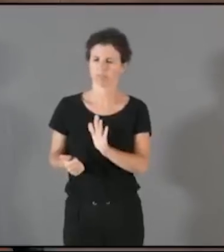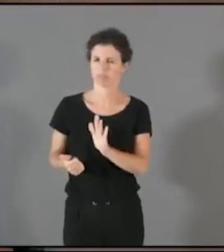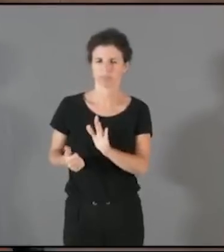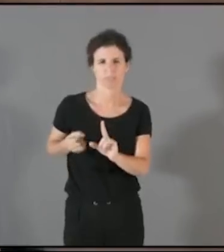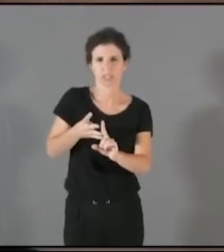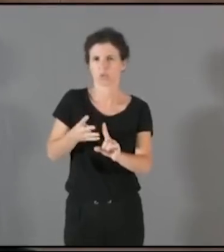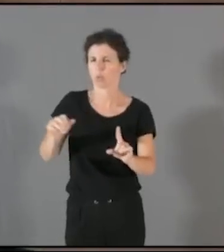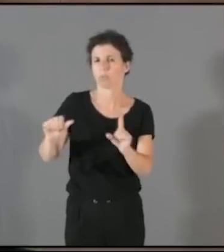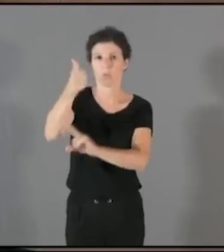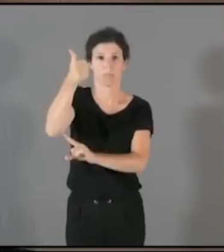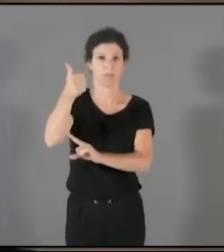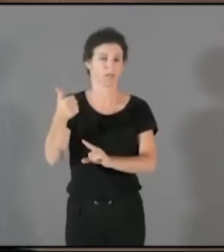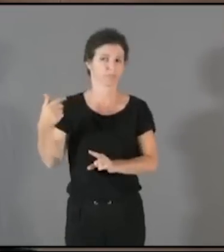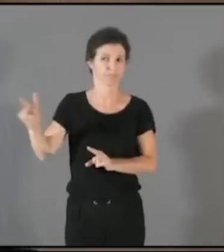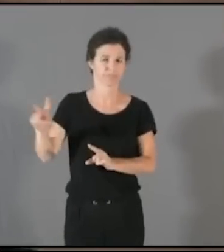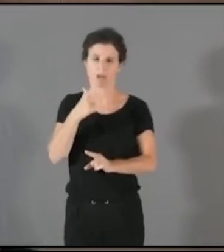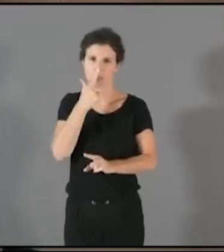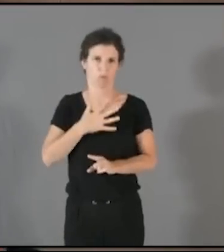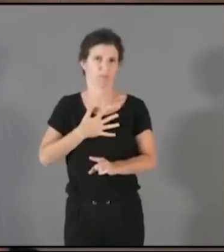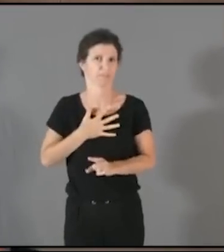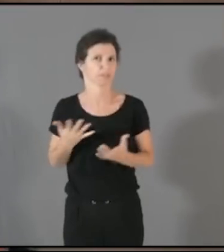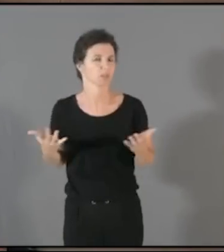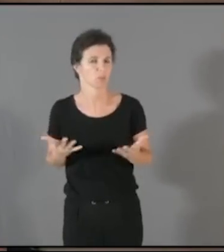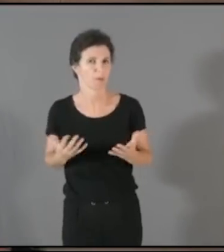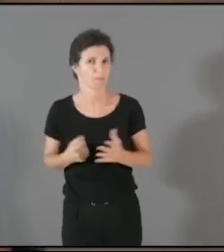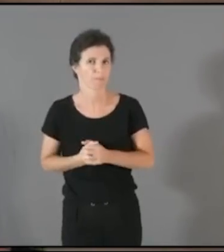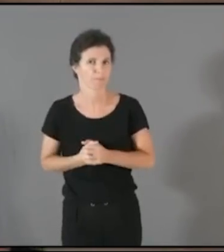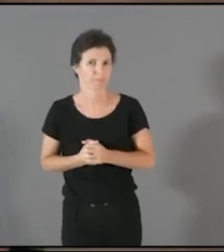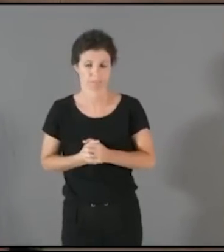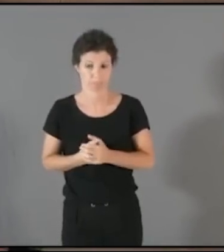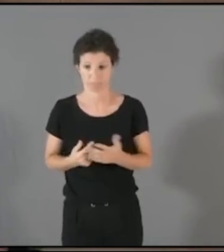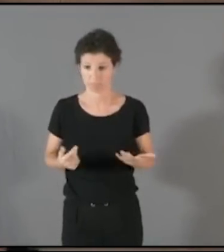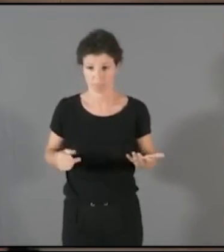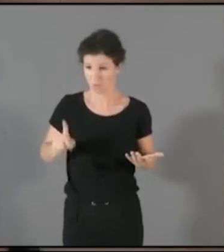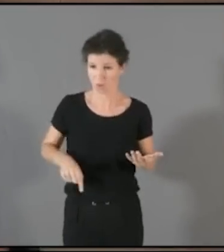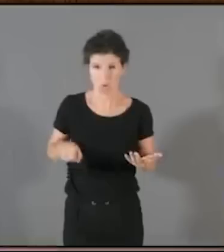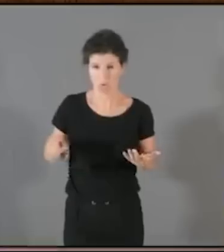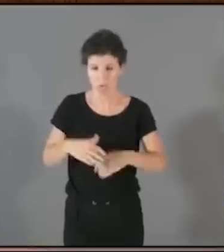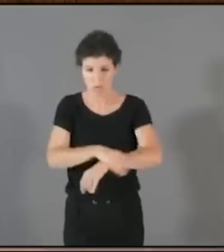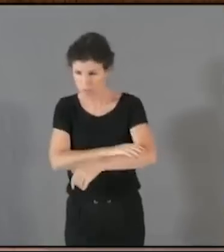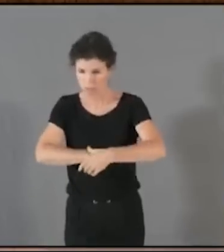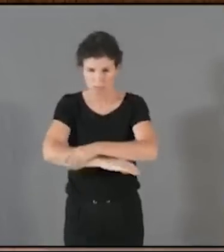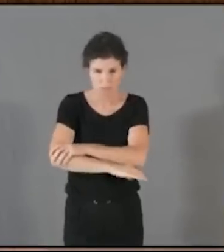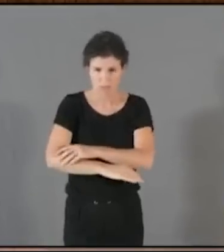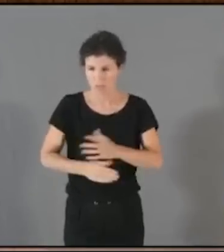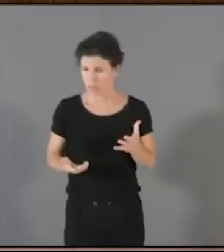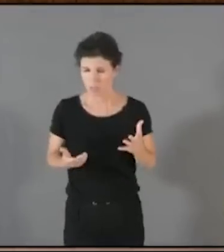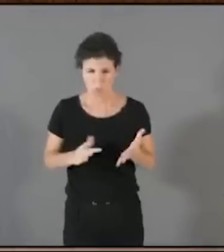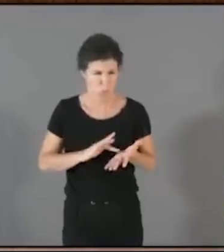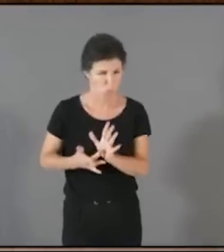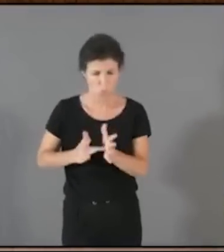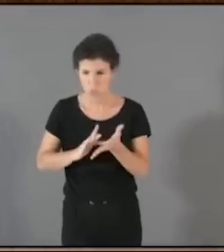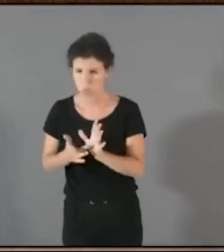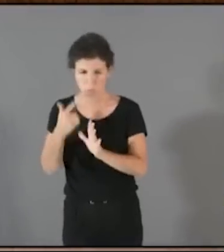maire, consiste ou devrait consister à tout faire, à faire tout ce qui est en votre pouvoir pour protéger,